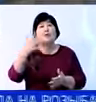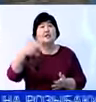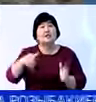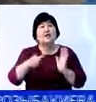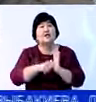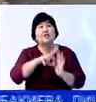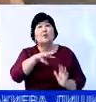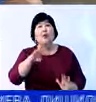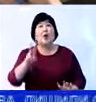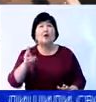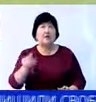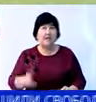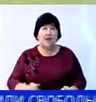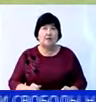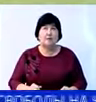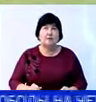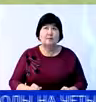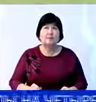56 миллионов тенге.